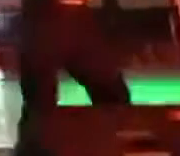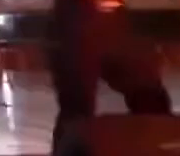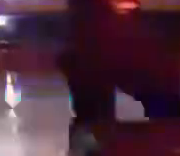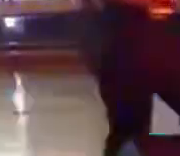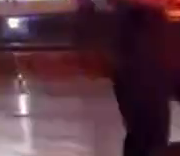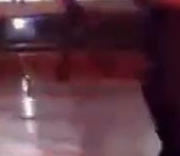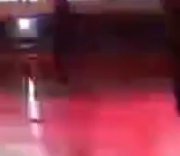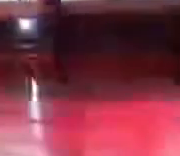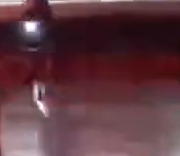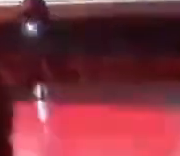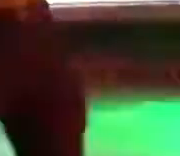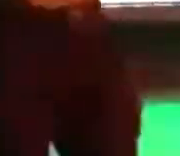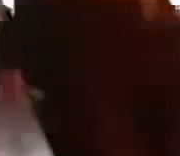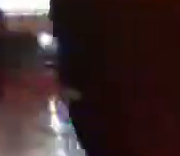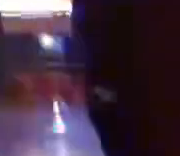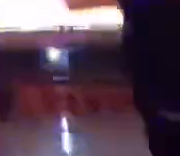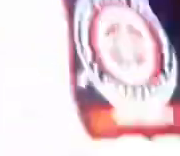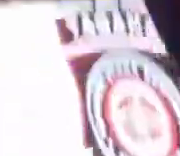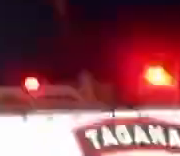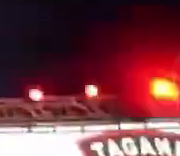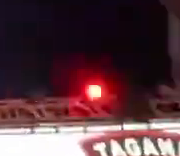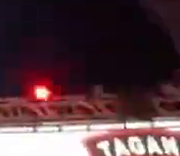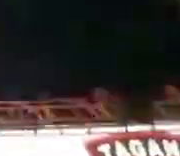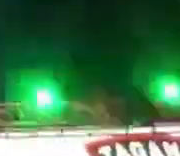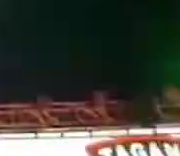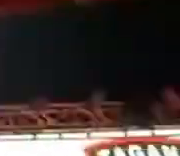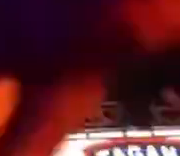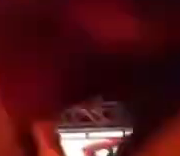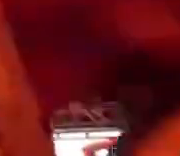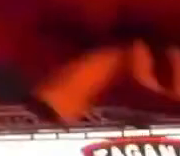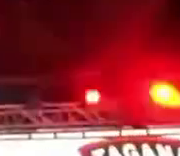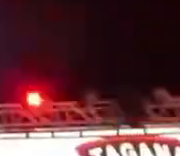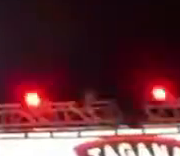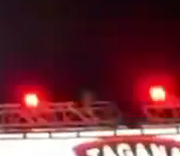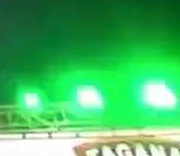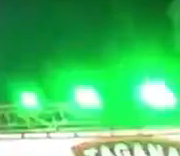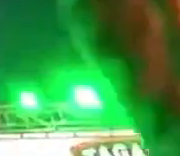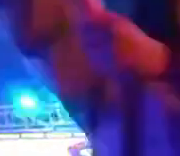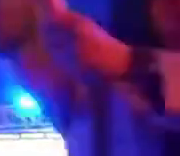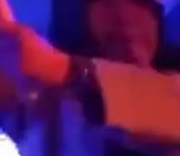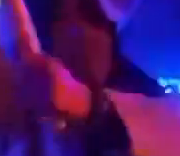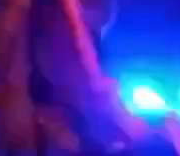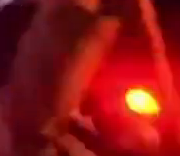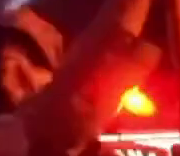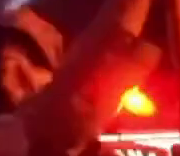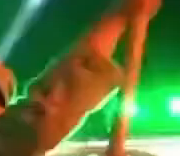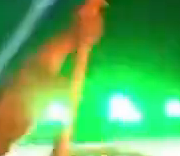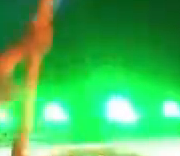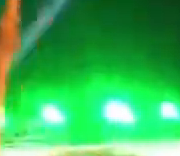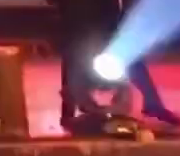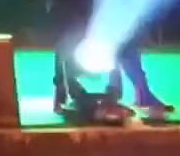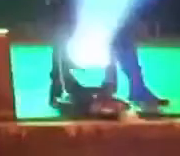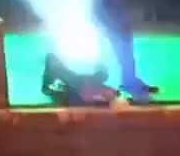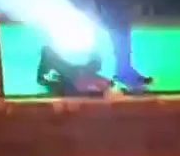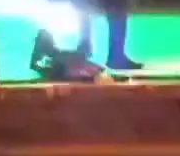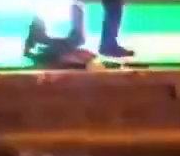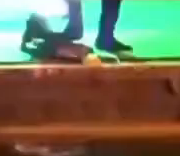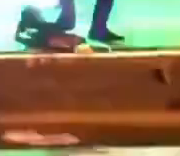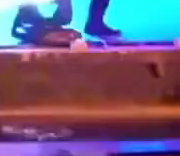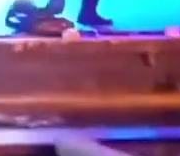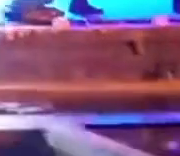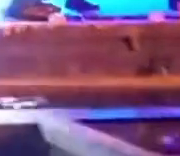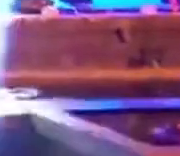bangga menjadi anggota Tagana dan KSB untuk Indonesiaku yang tumbuh dan tangguh.